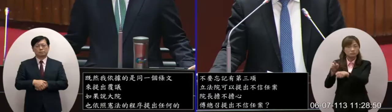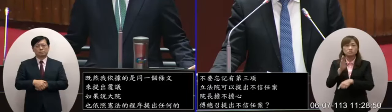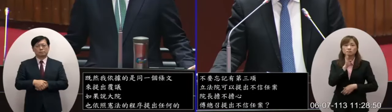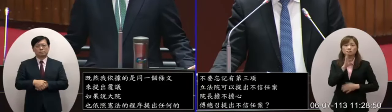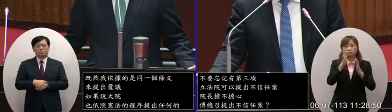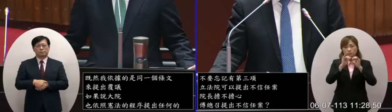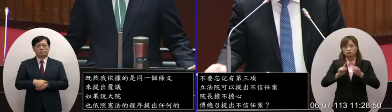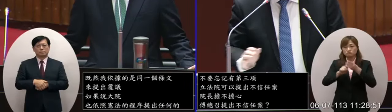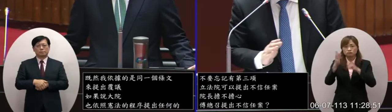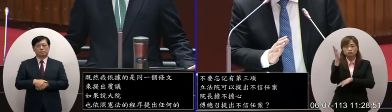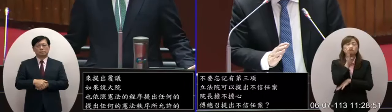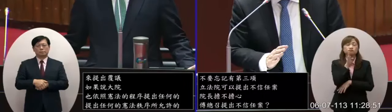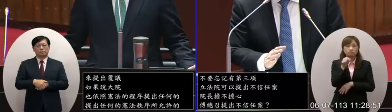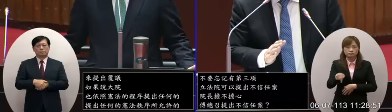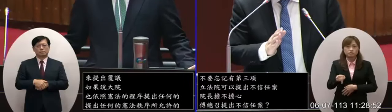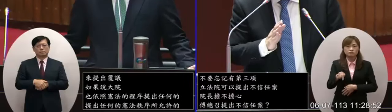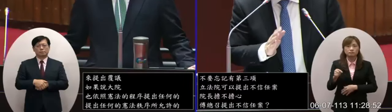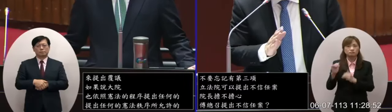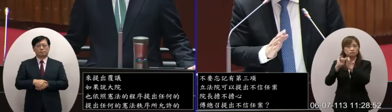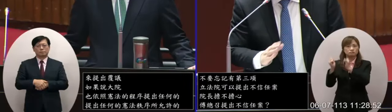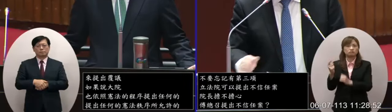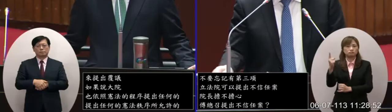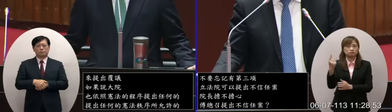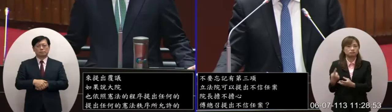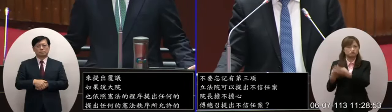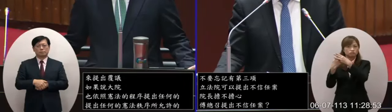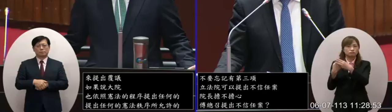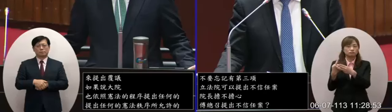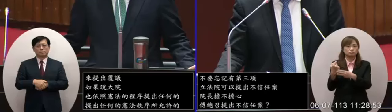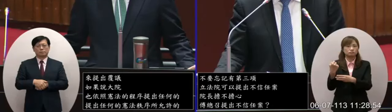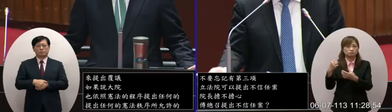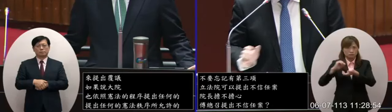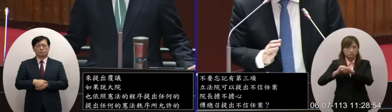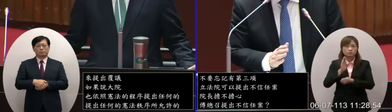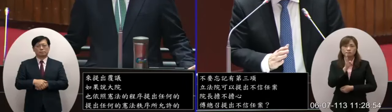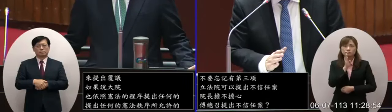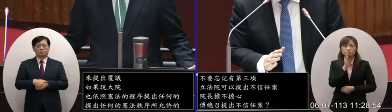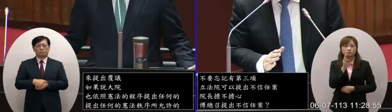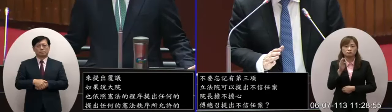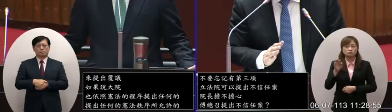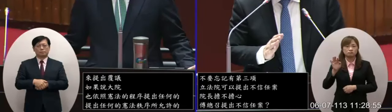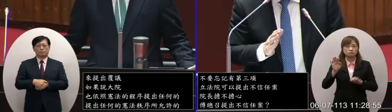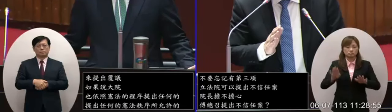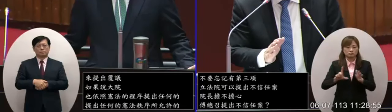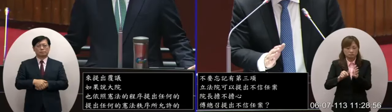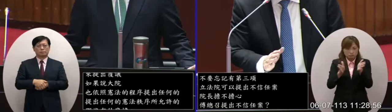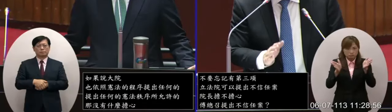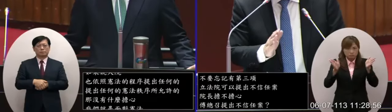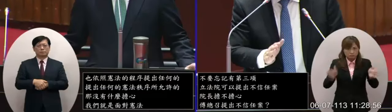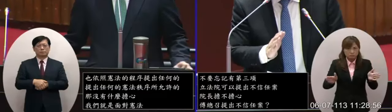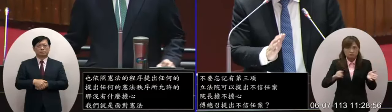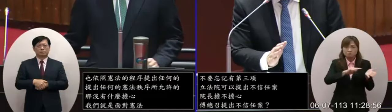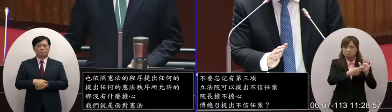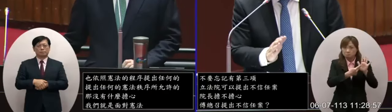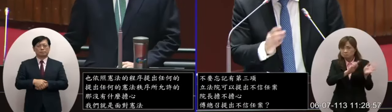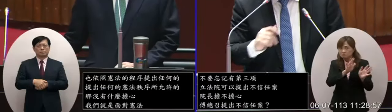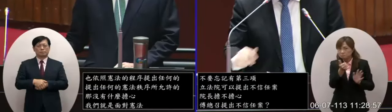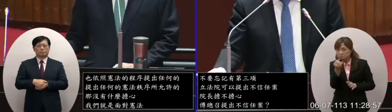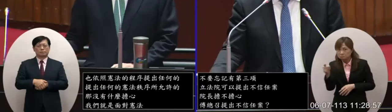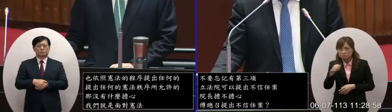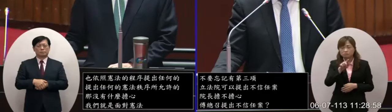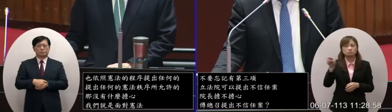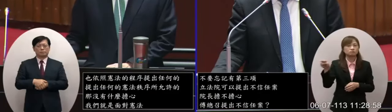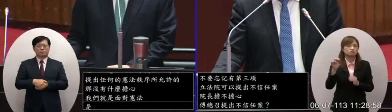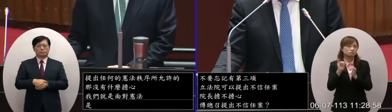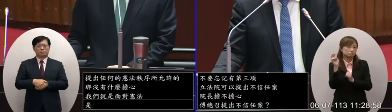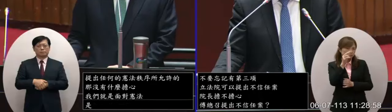政治、责任政治是这样，人民是最后决定。那这一段时间的所有的表现，大家也都看在眼里。如果说最后还是坚持副